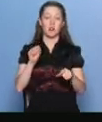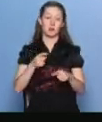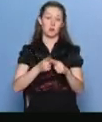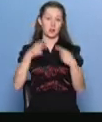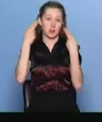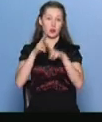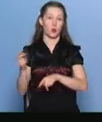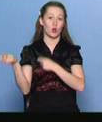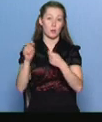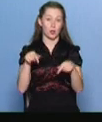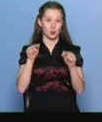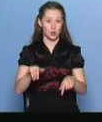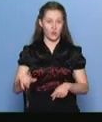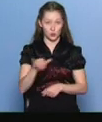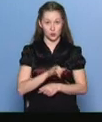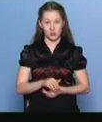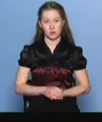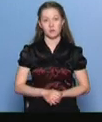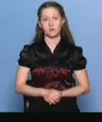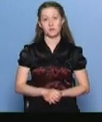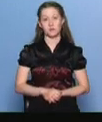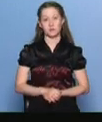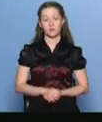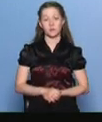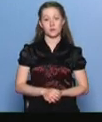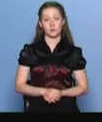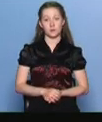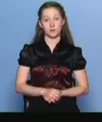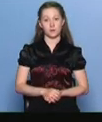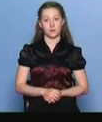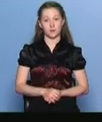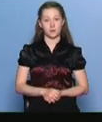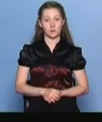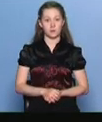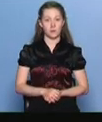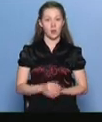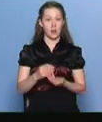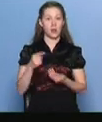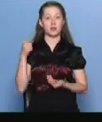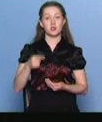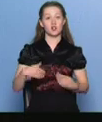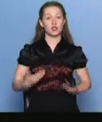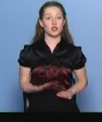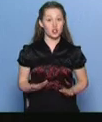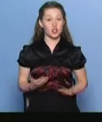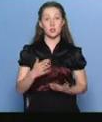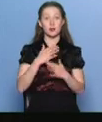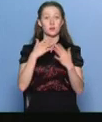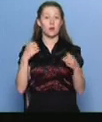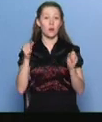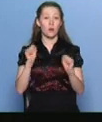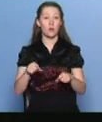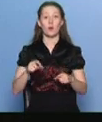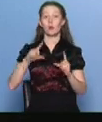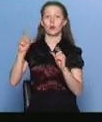придет и в Удмуртию. Роман Вагинов, Юрий Дроздов, телеканал «Моя Удмуртия». Тысячи жителей Удмуртии этим летом могут стать